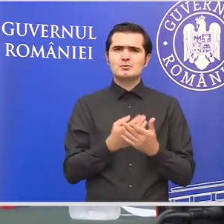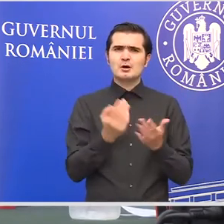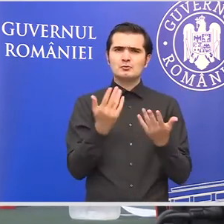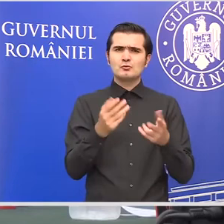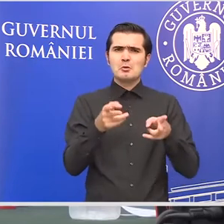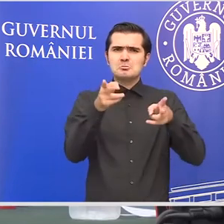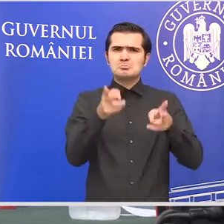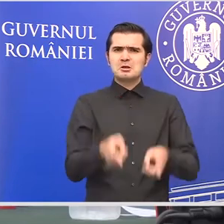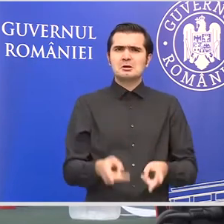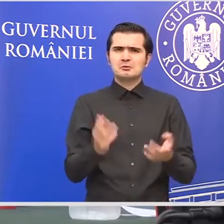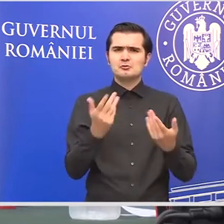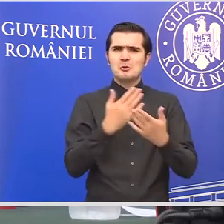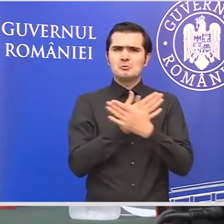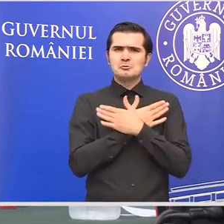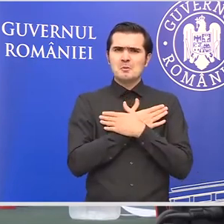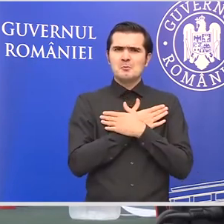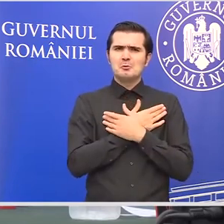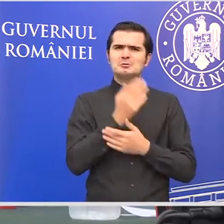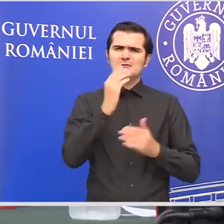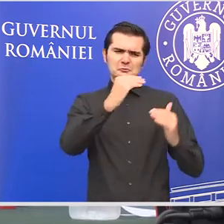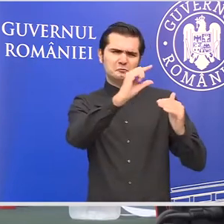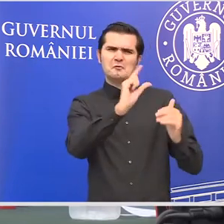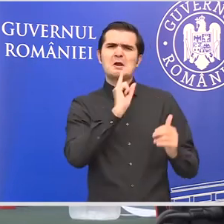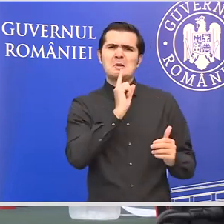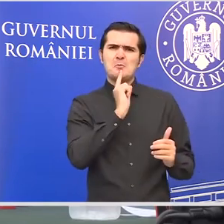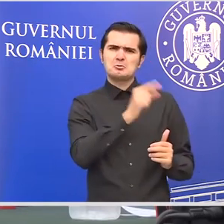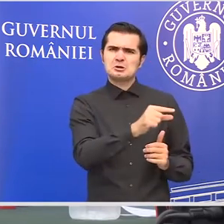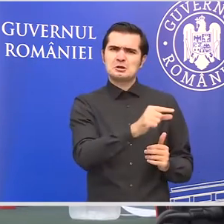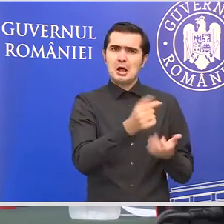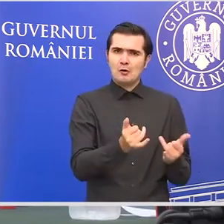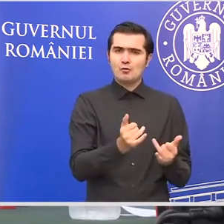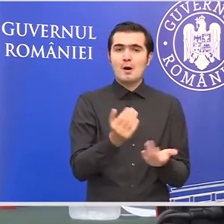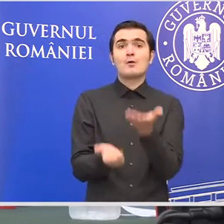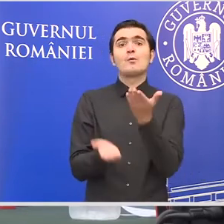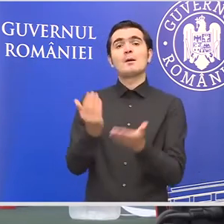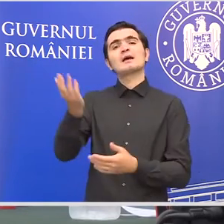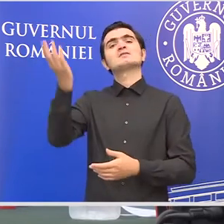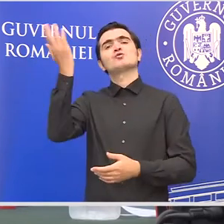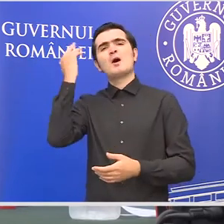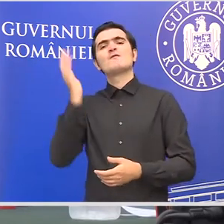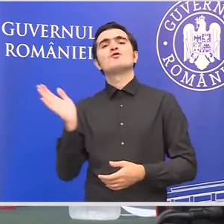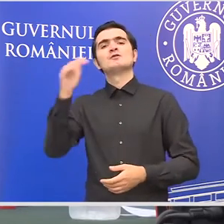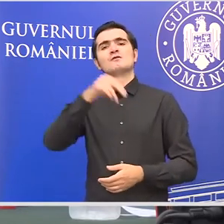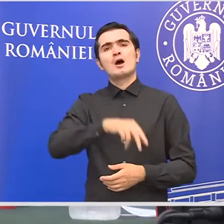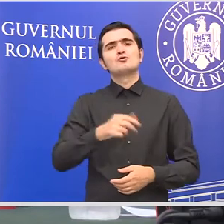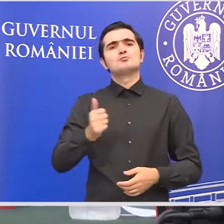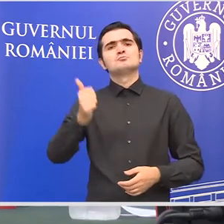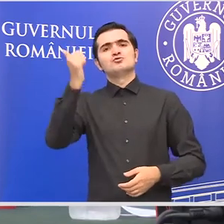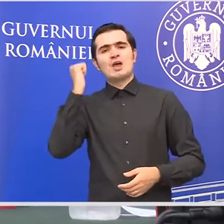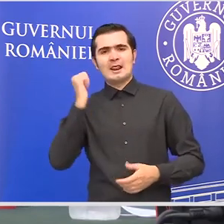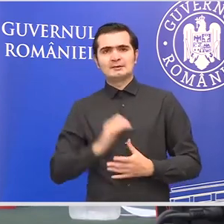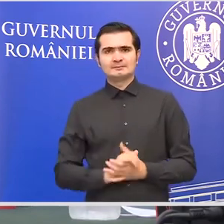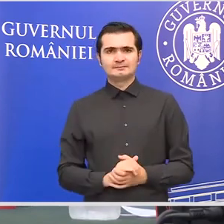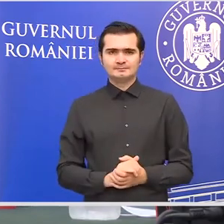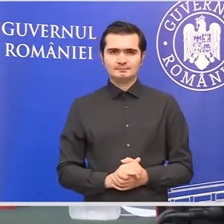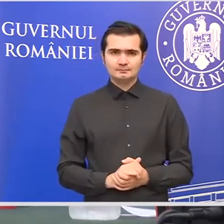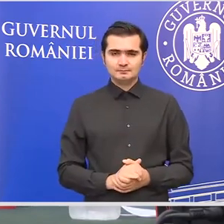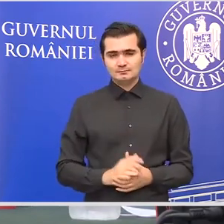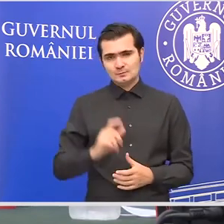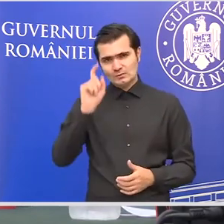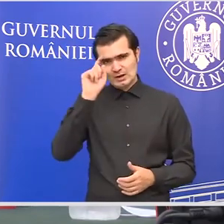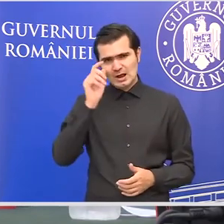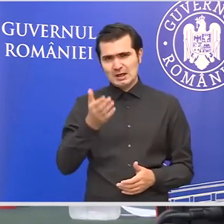rămas practic la un nivel foarte redus comparativ cu valul precedent când rata de vaccinare era mult mai mică. Altfel, cred